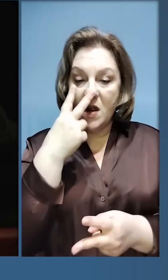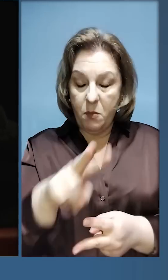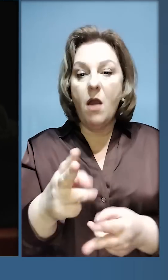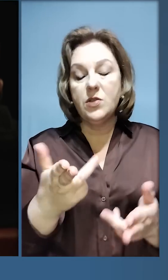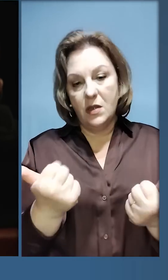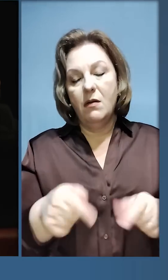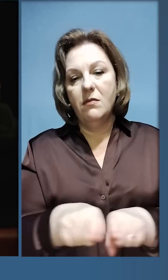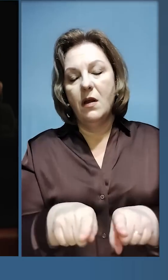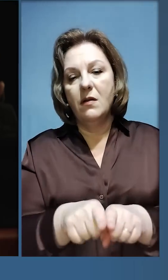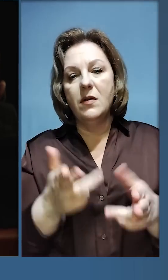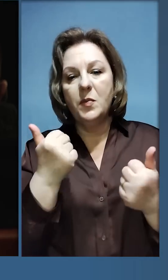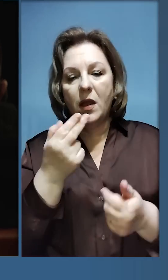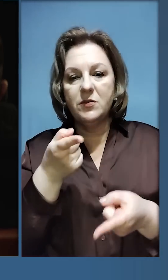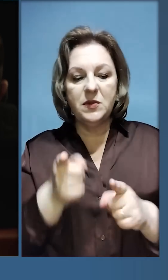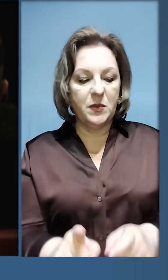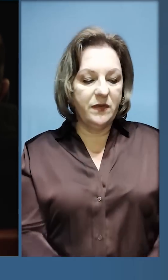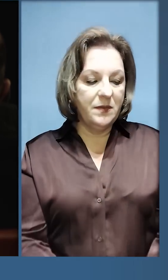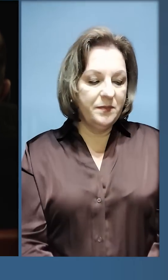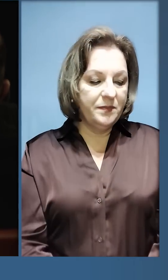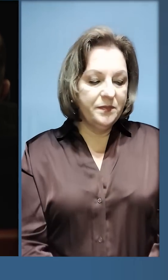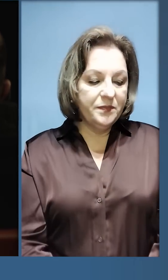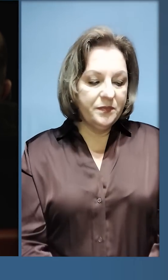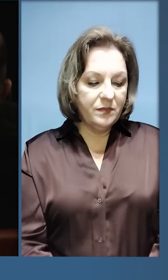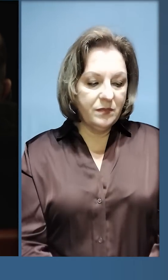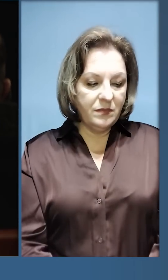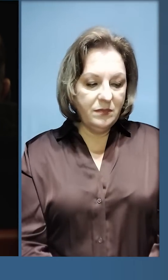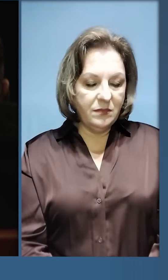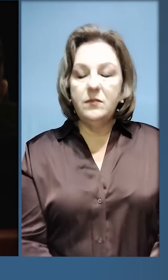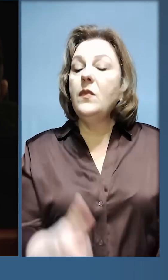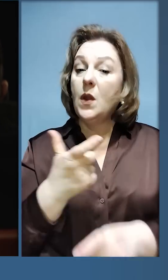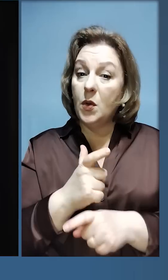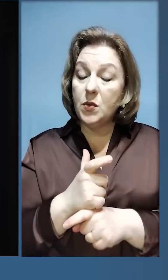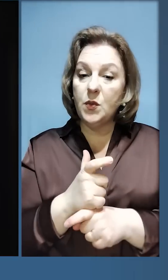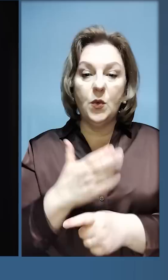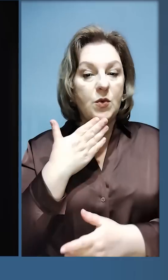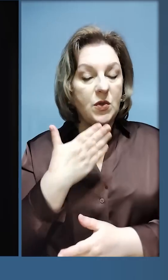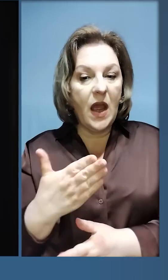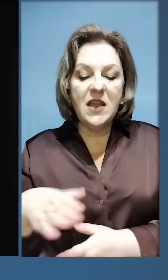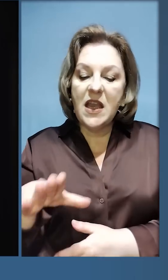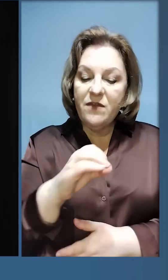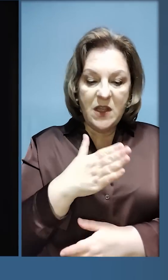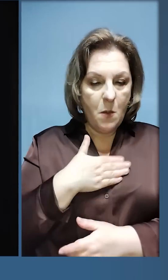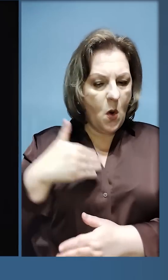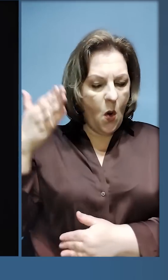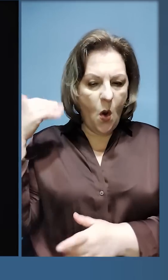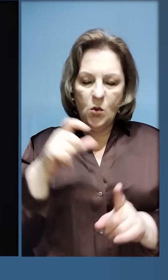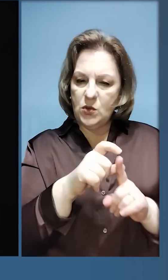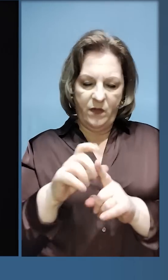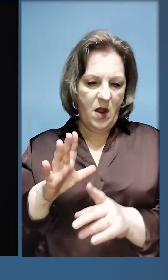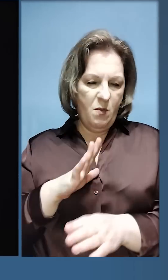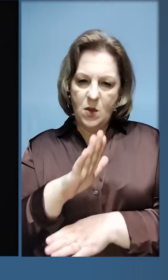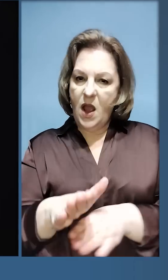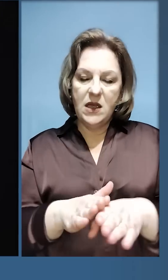see that. And I believe that they are that way because of you. Дуже дякую. Всі мої слова